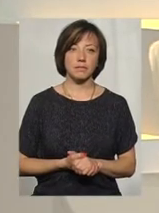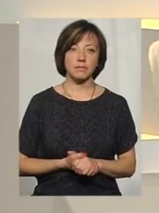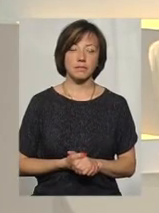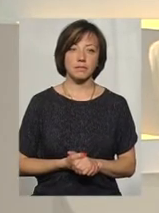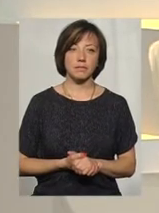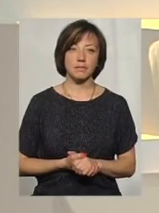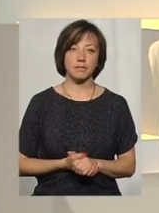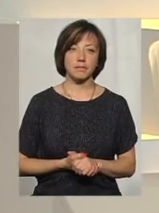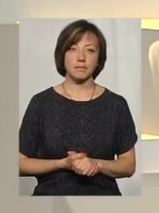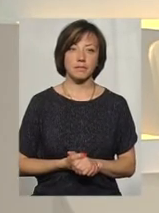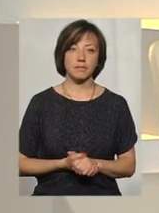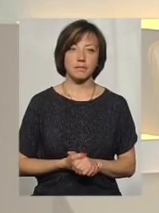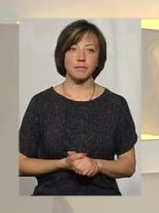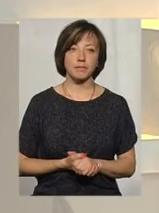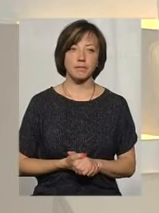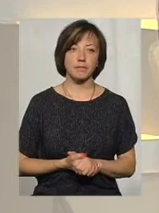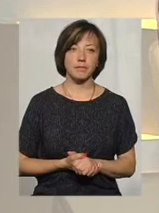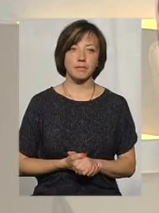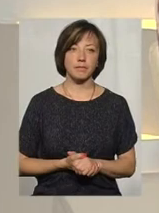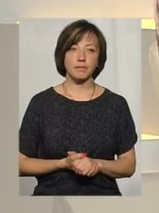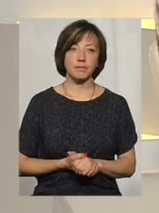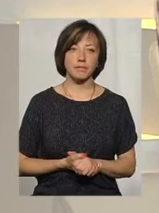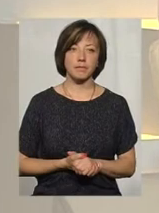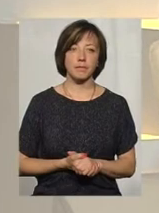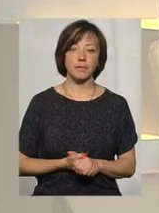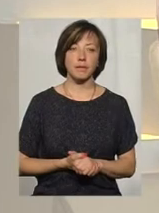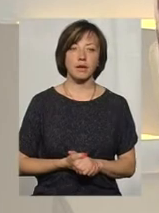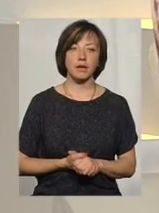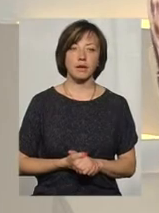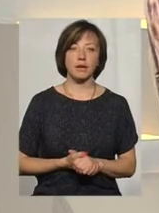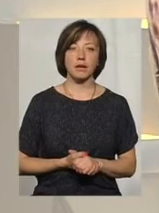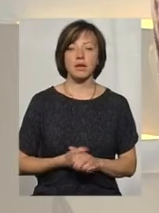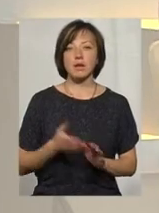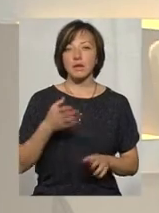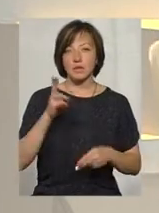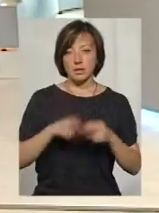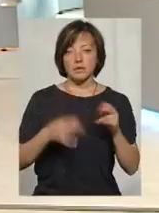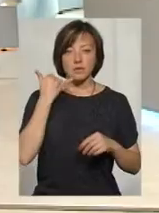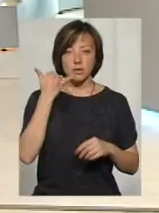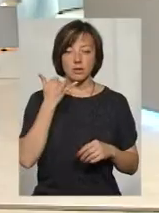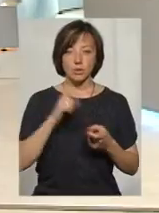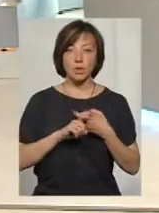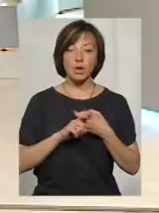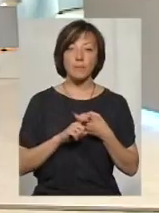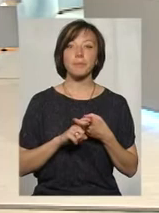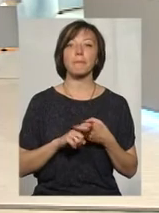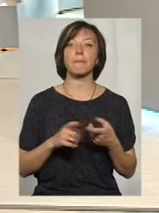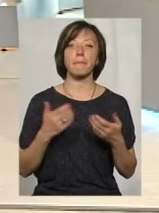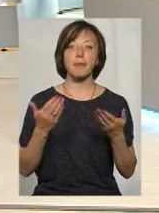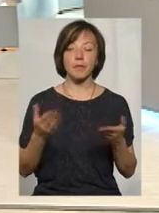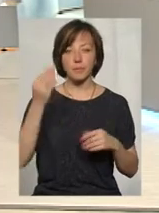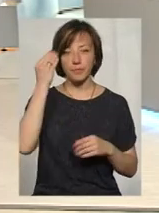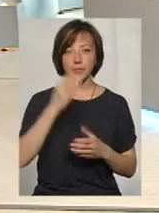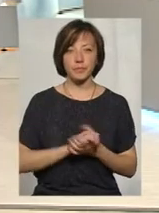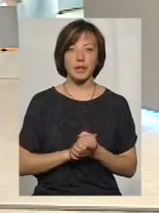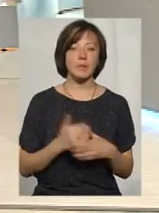Немає вже, я так, немаємо, може, більше на зв'язку Ніли Островської. Олексію, власне... Ви знаєте,